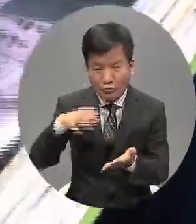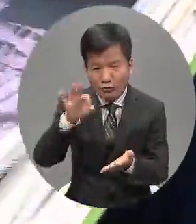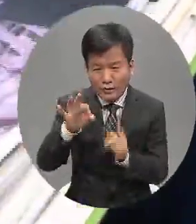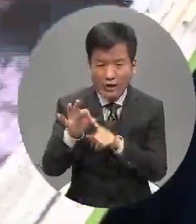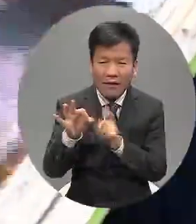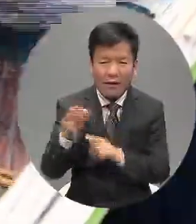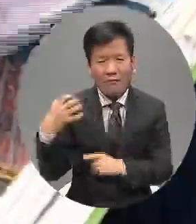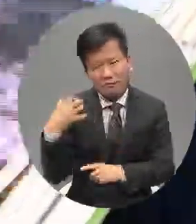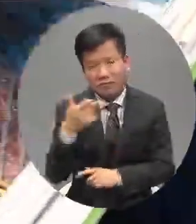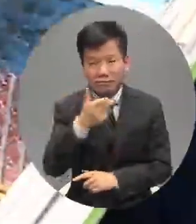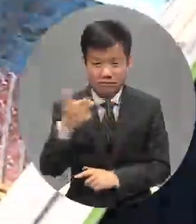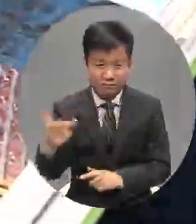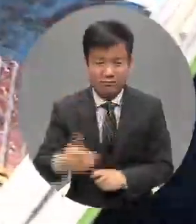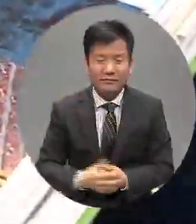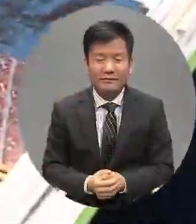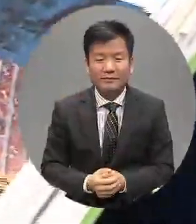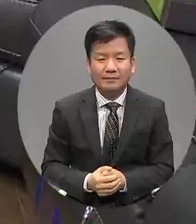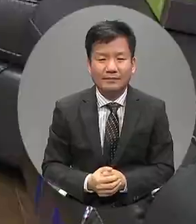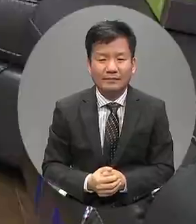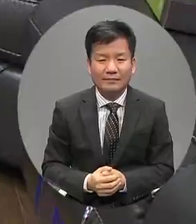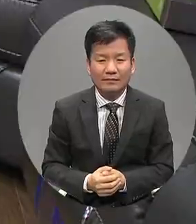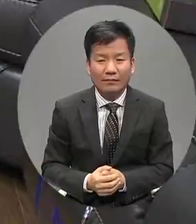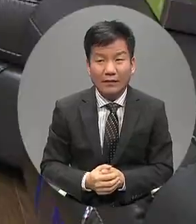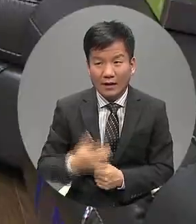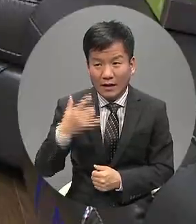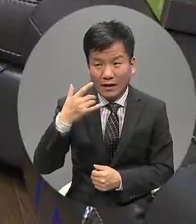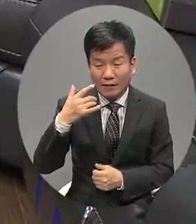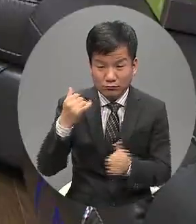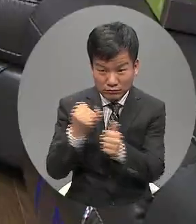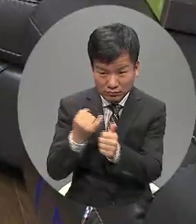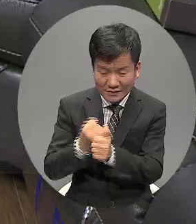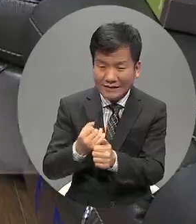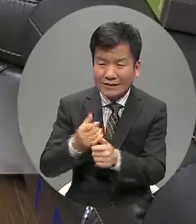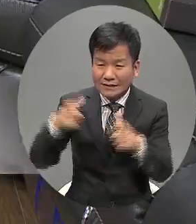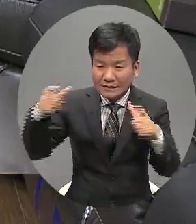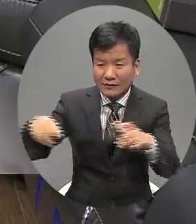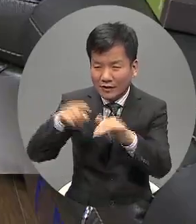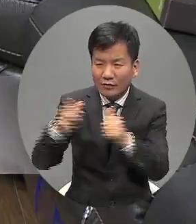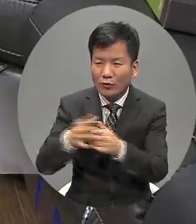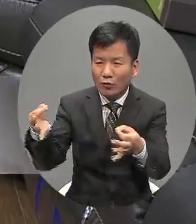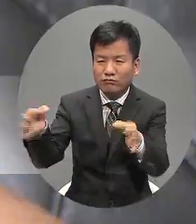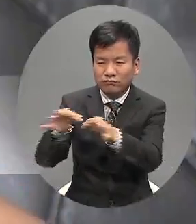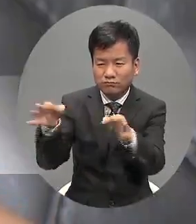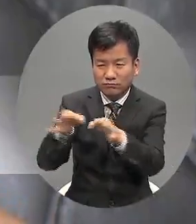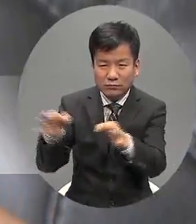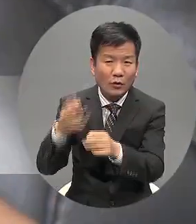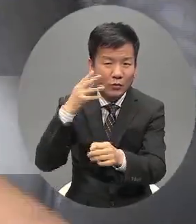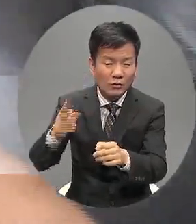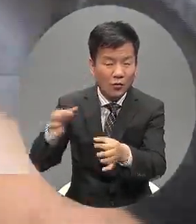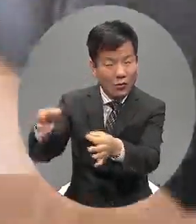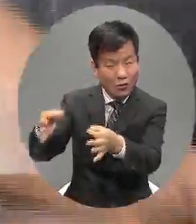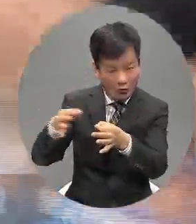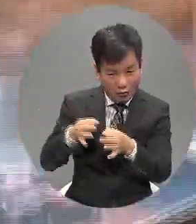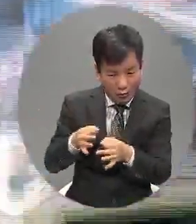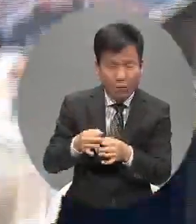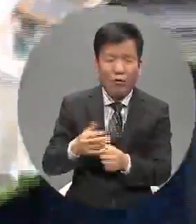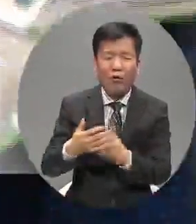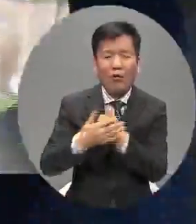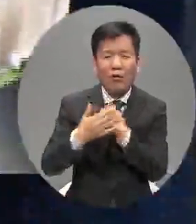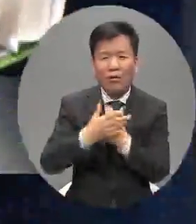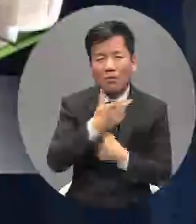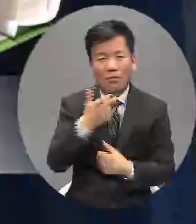마련이 쉽지 않았습니다. 이런 부부에게 지역사회가 십시일반 모아 만든 옥천군 장학회는 큰 힘이